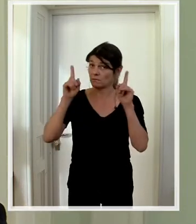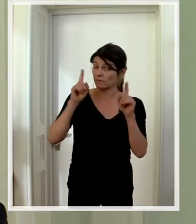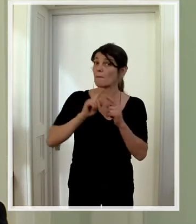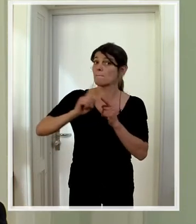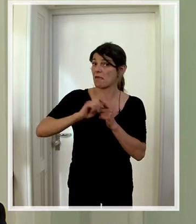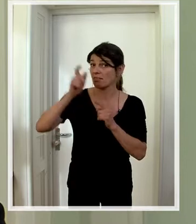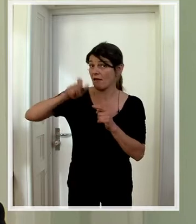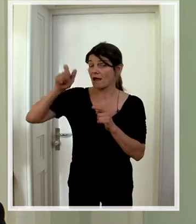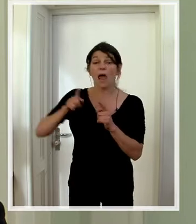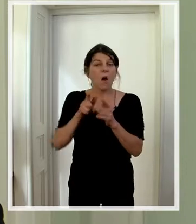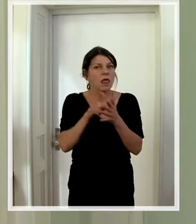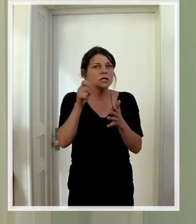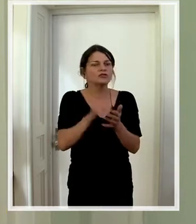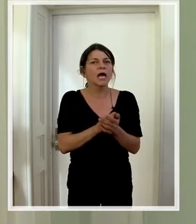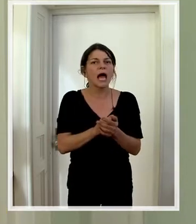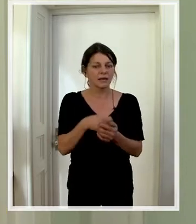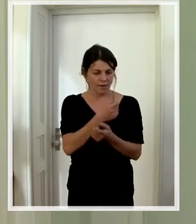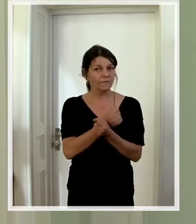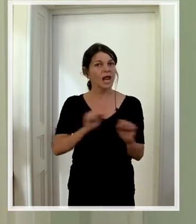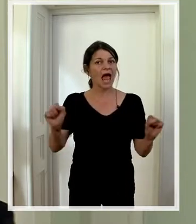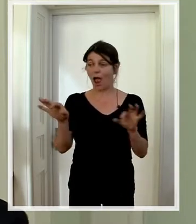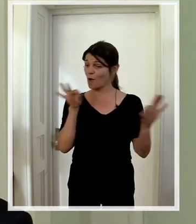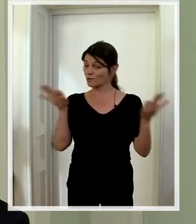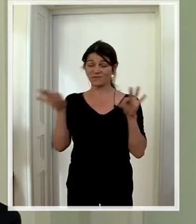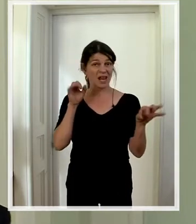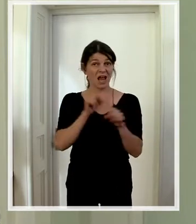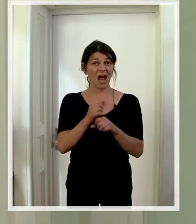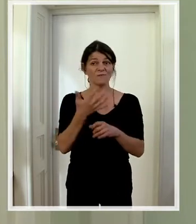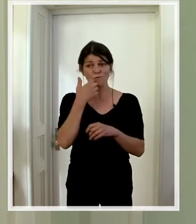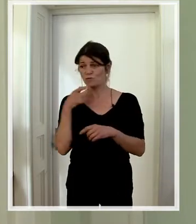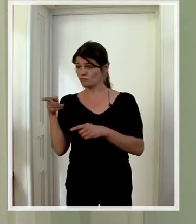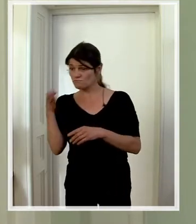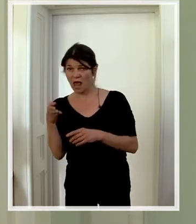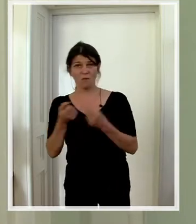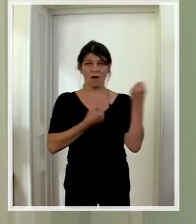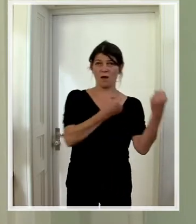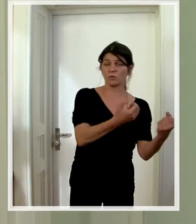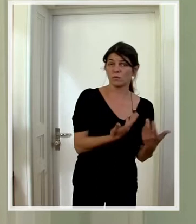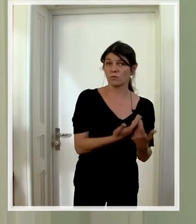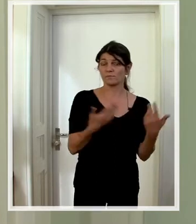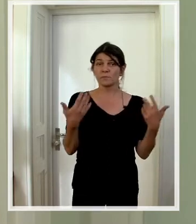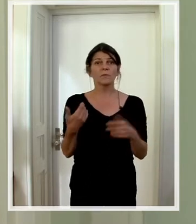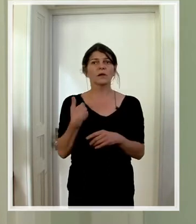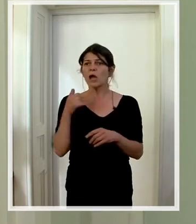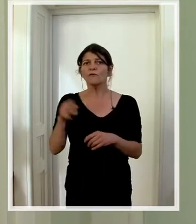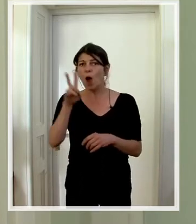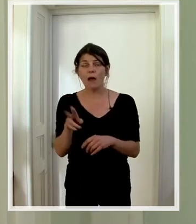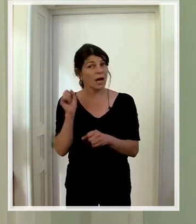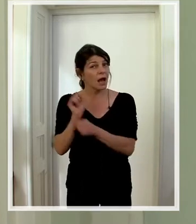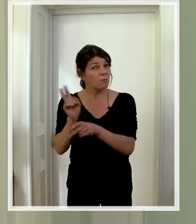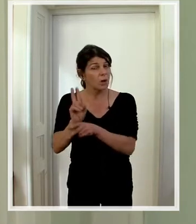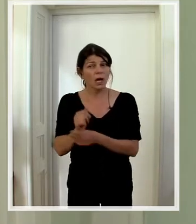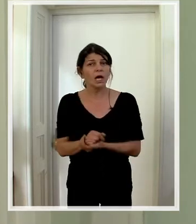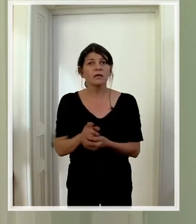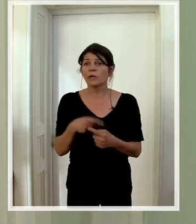aber auch der Liechtensteiner, ist frei in der Wahl von seinem Verkehrsmittel. Und zwangsläufig, und das kann man im Vorarlberg beobachten, wenn ich